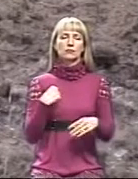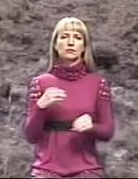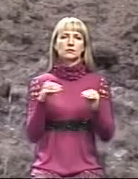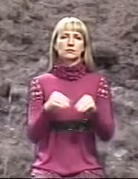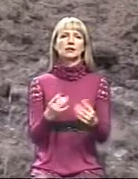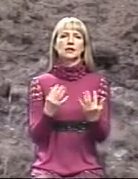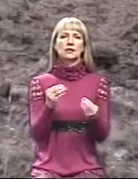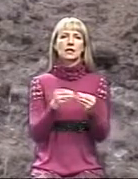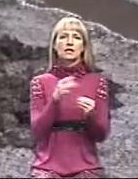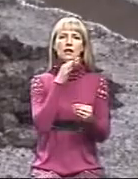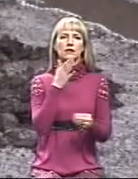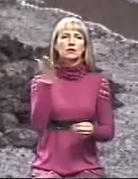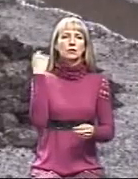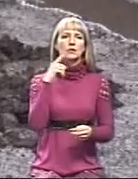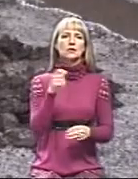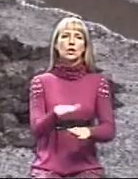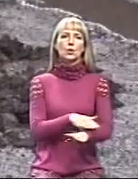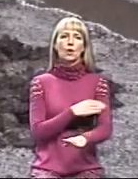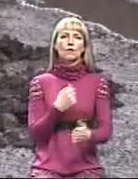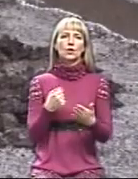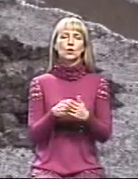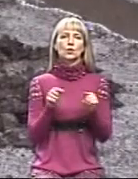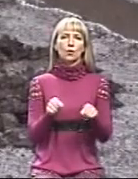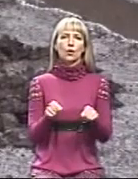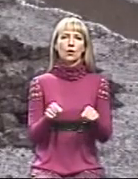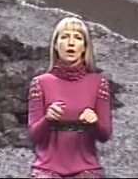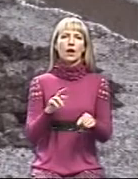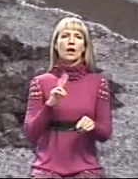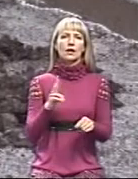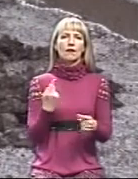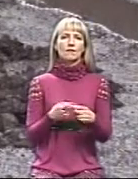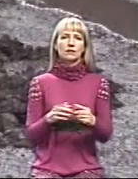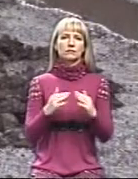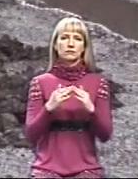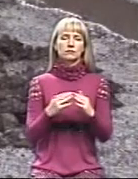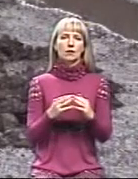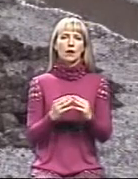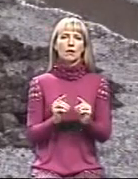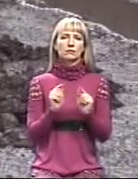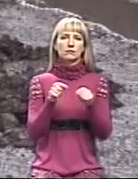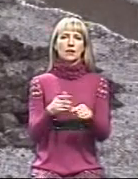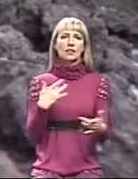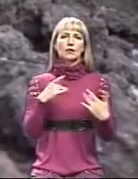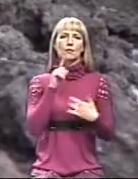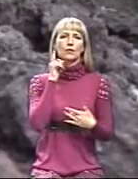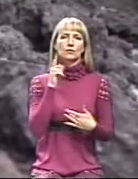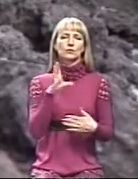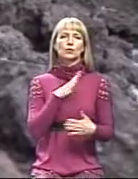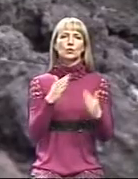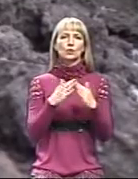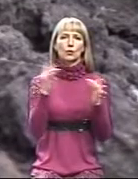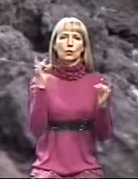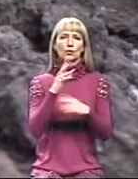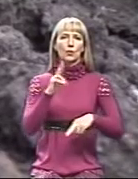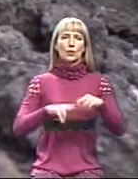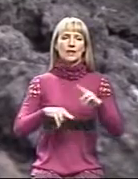кілька десятиріч тому, задовго до того, як в цій будівлі оселився театр молоді, ще коли тут був будинок культури